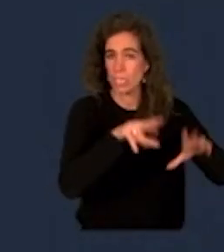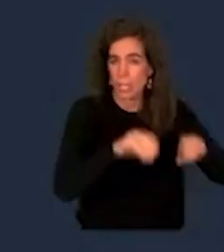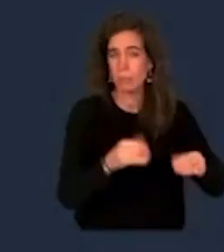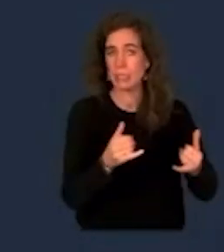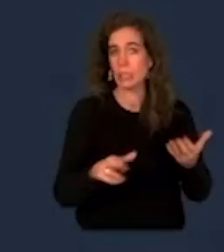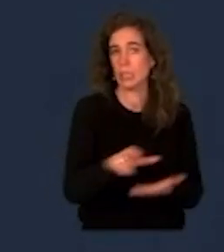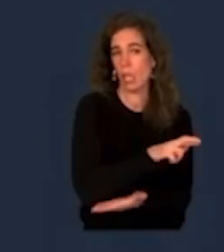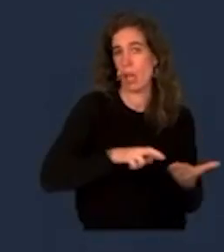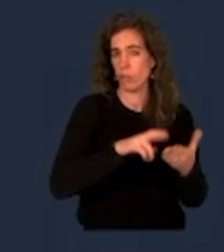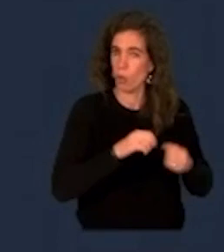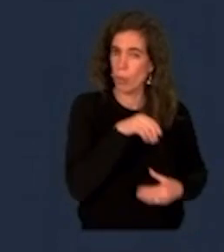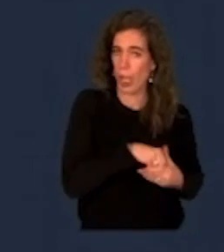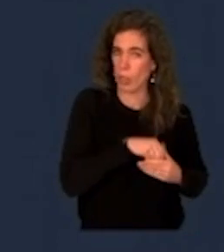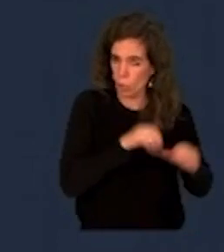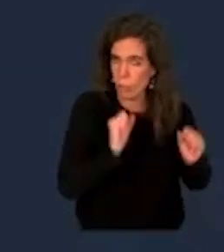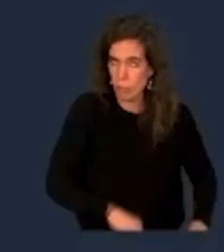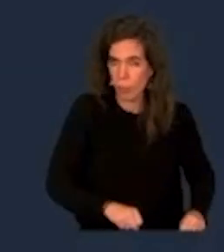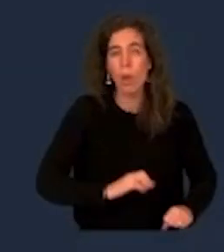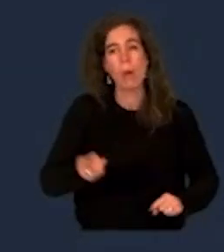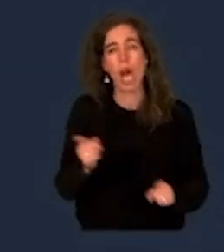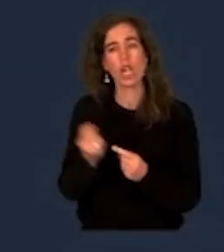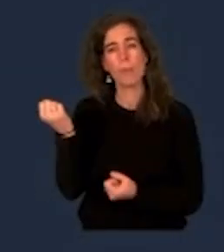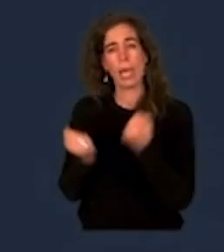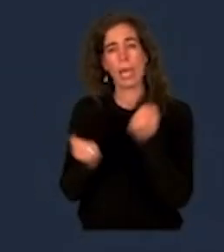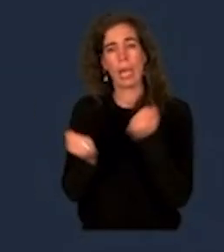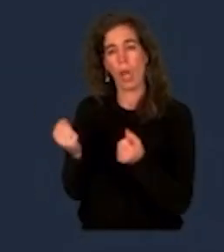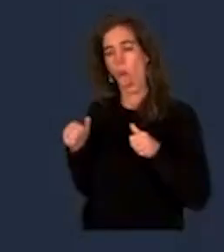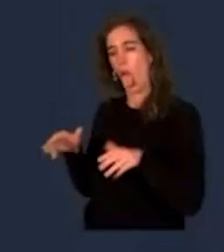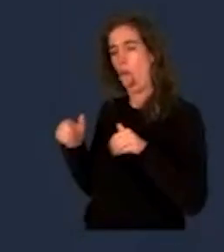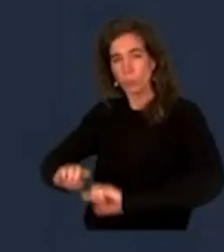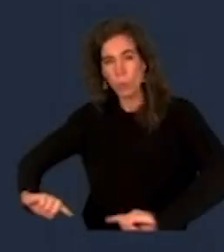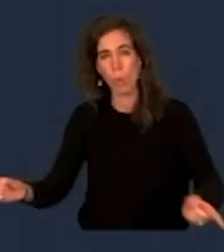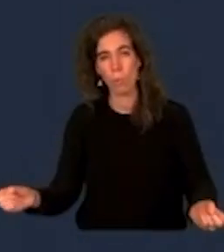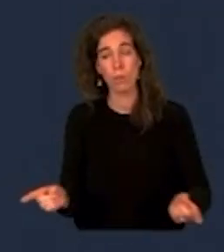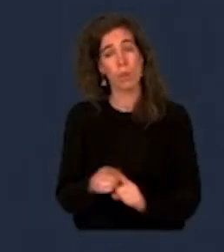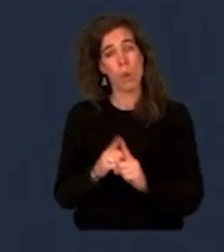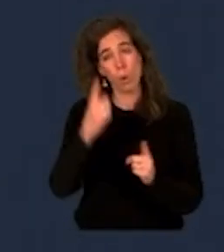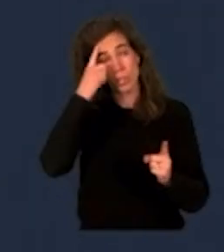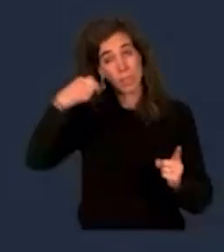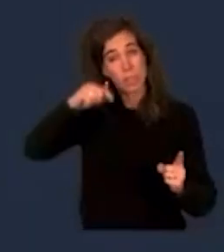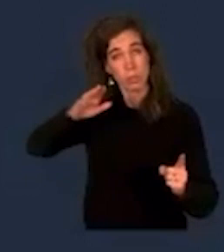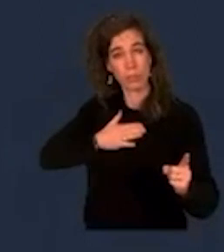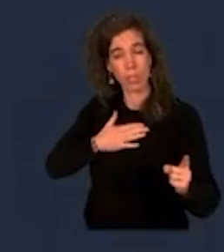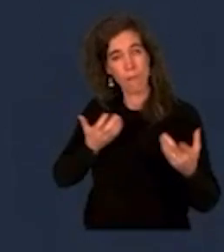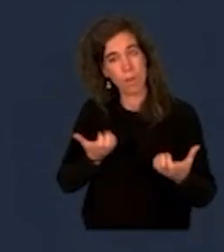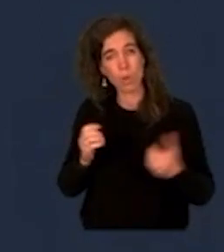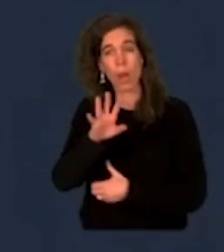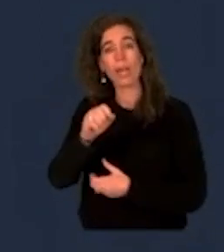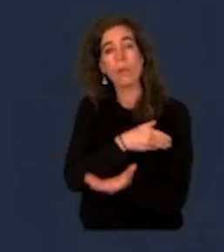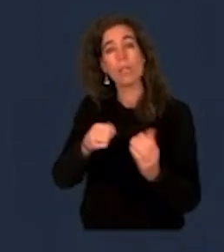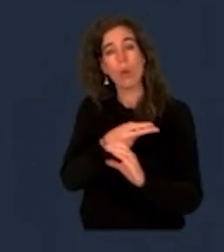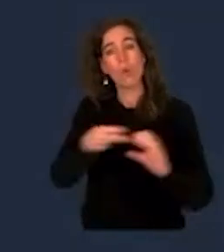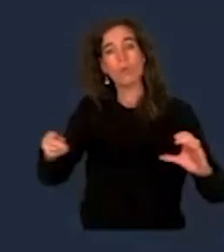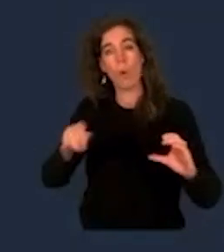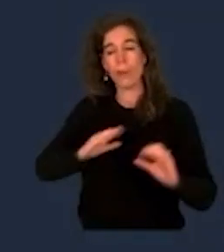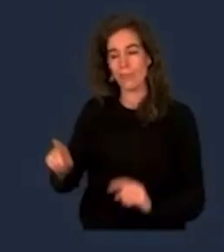afin de ne pas chasser l'automobiliste en meute avec l'État dans le même esprit nous vous proposons de diminuer de 40 millions d'euros le montant global